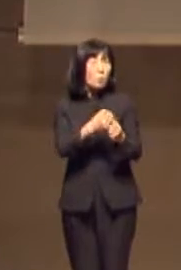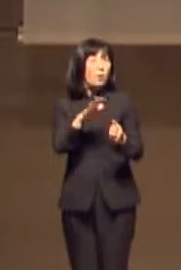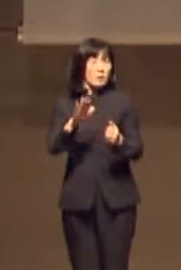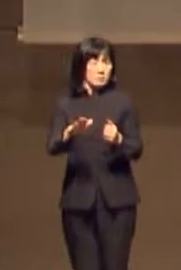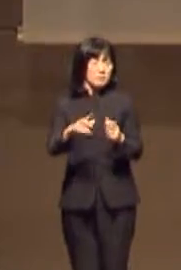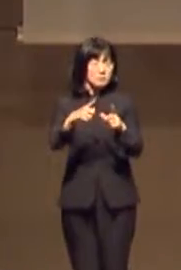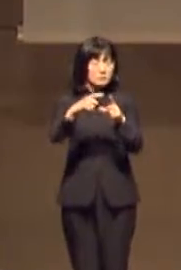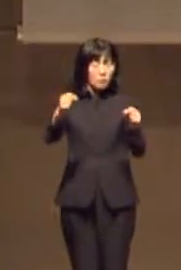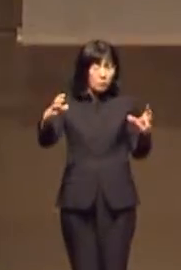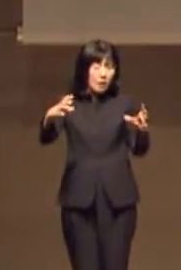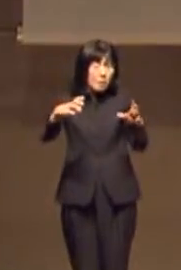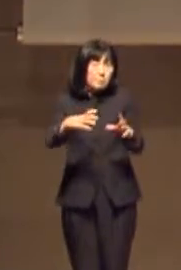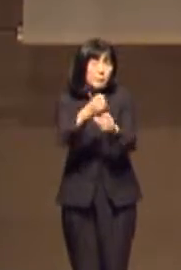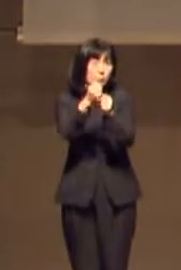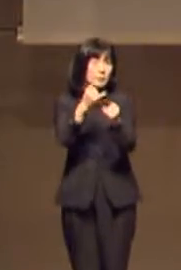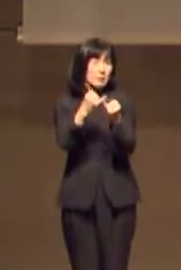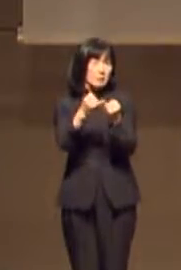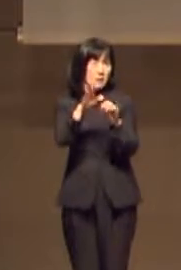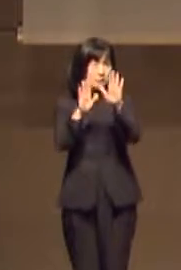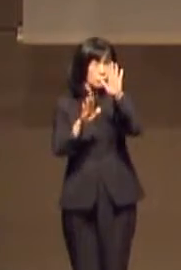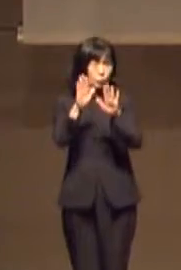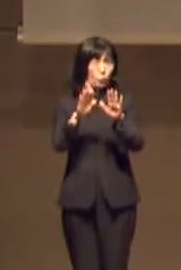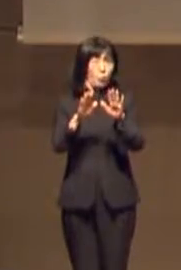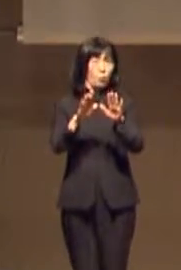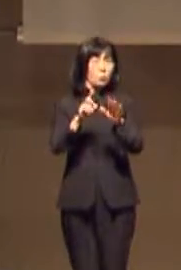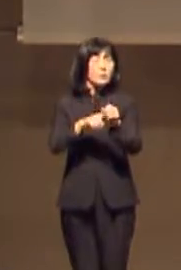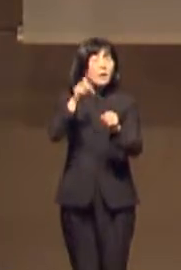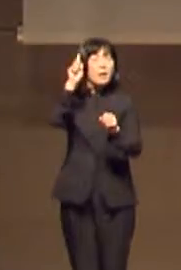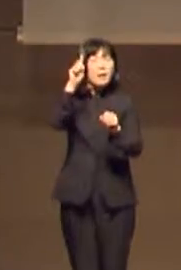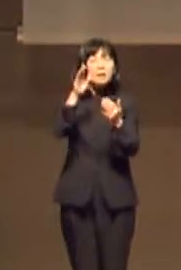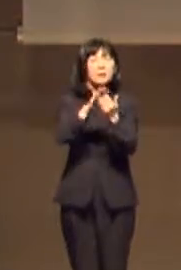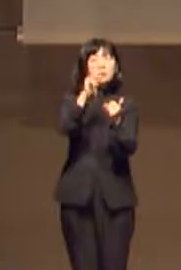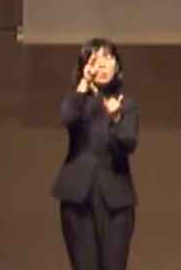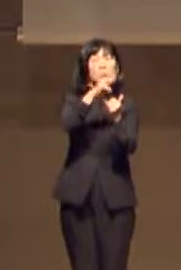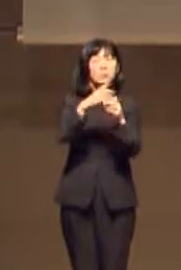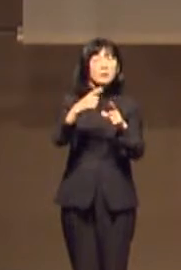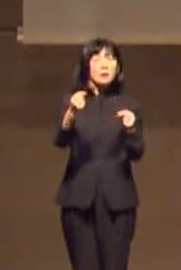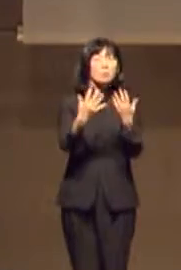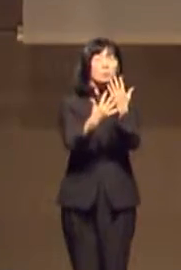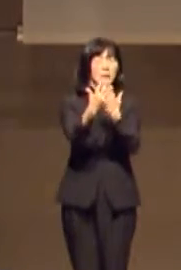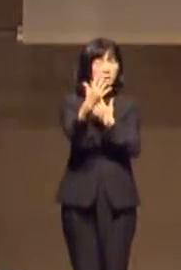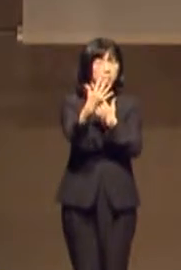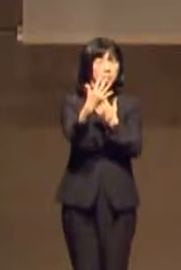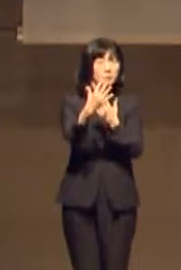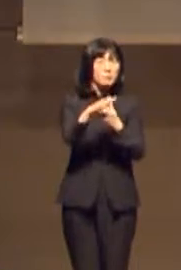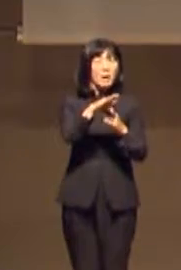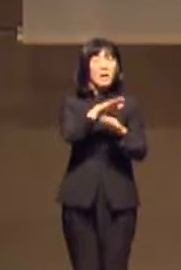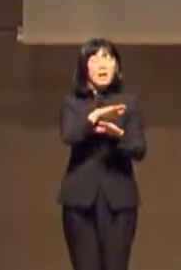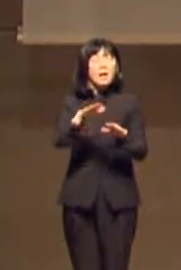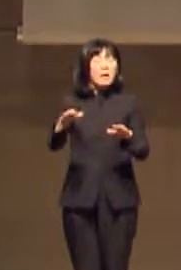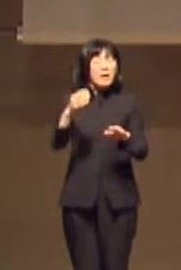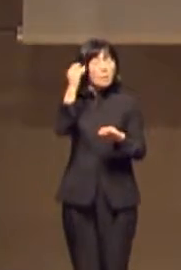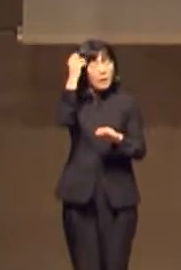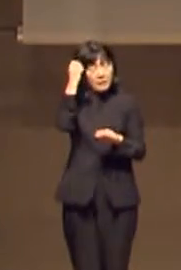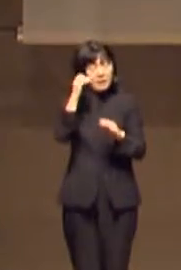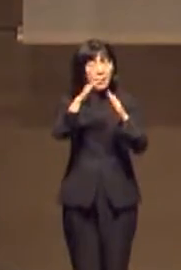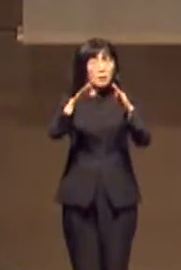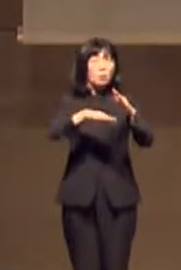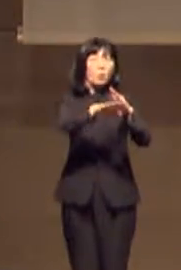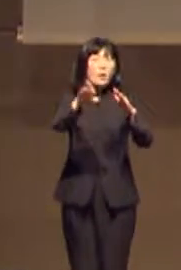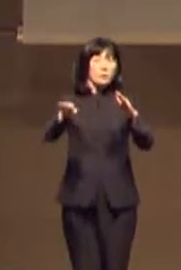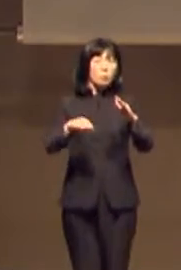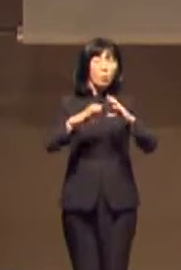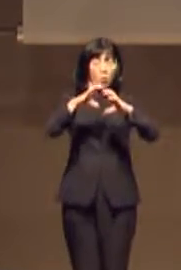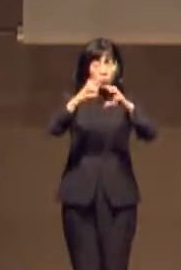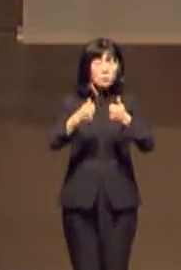。ちなみに来年の防災国体2020は平和記念公園にあります、国際会